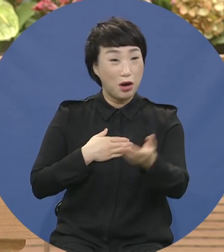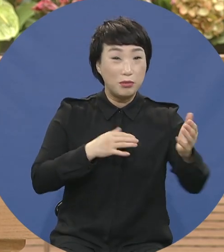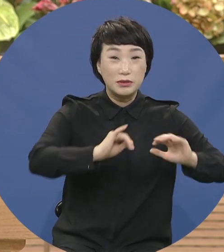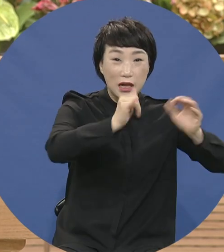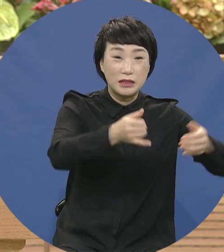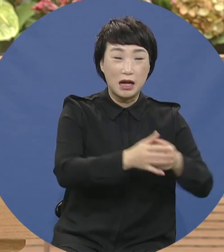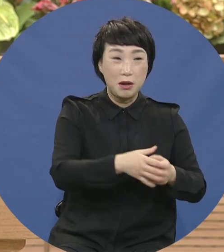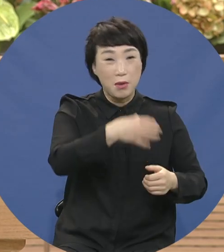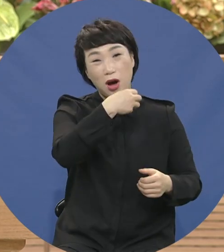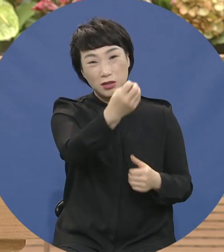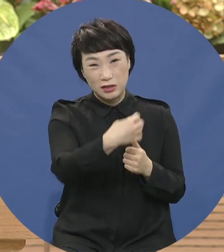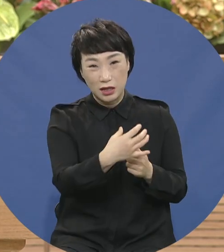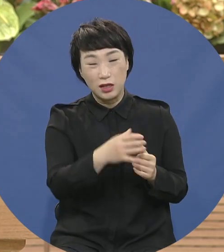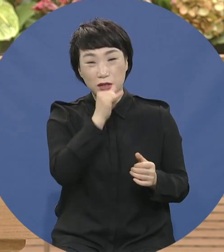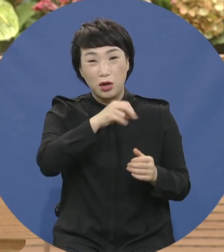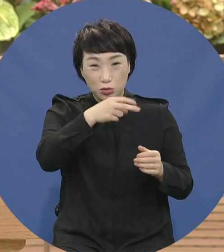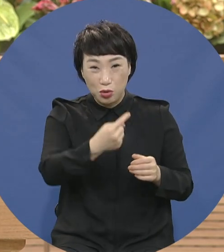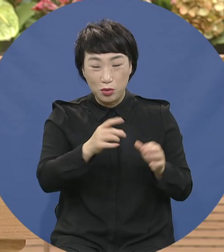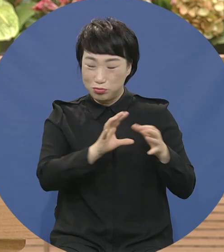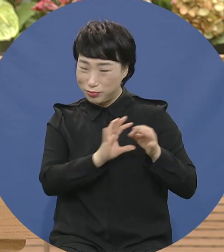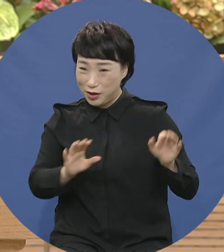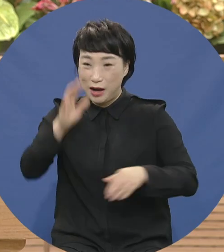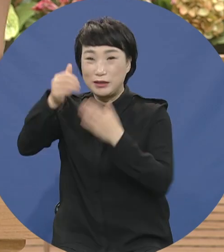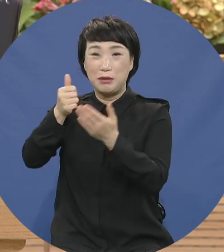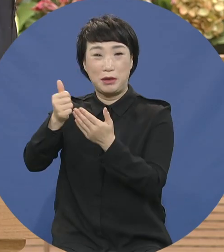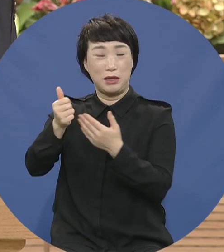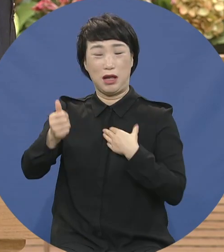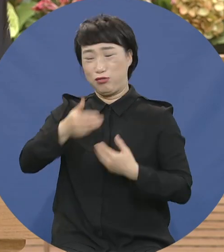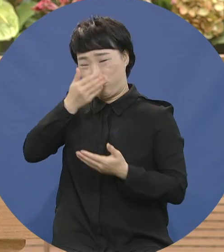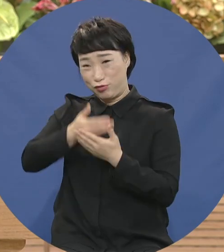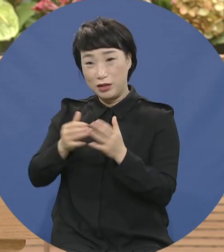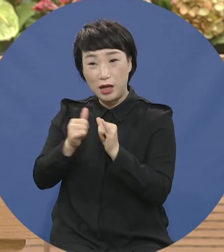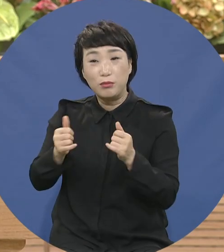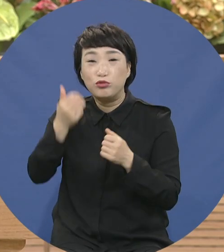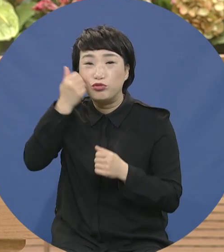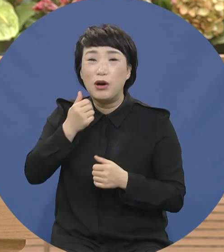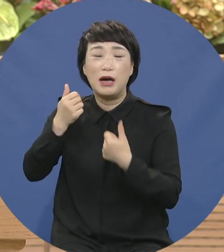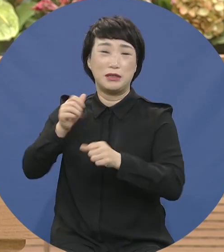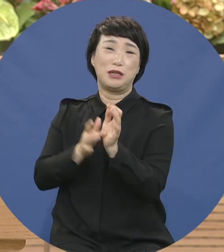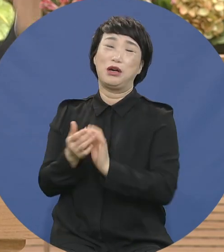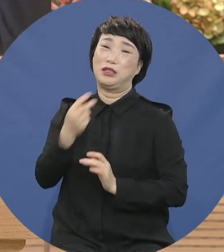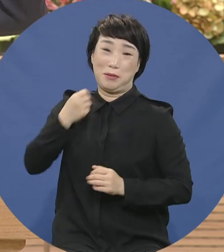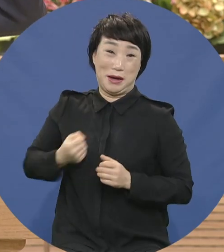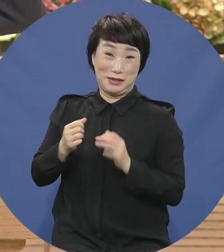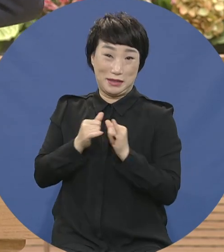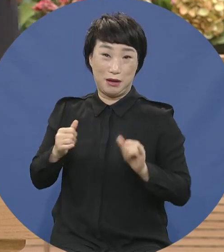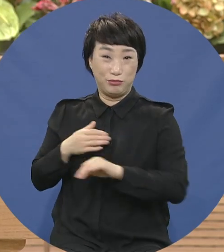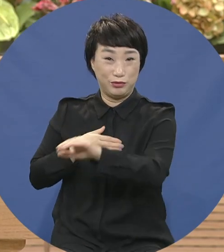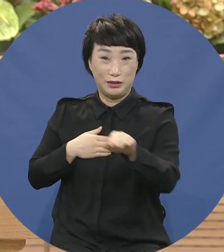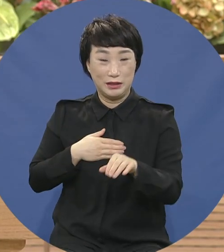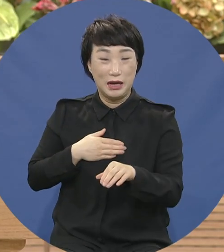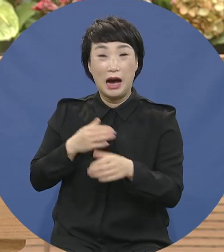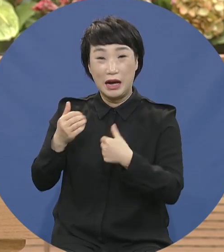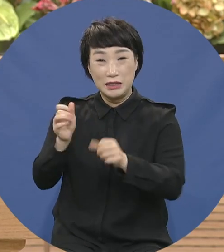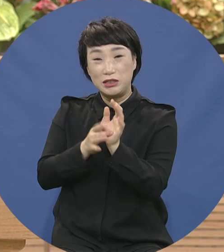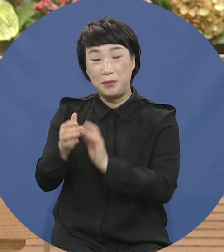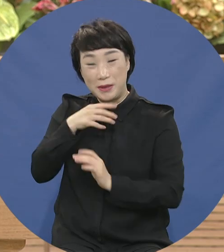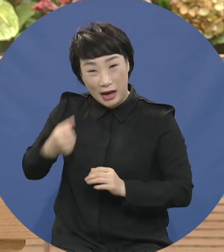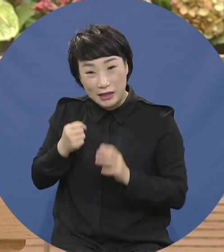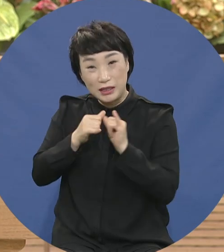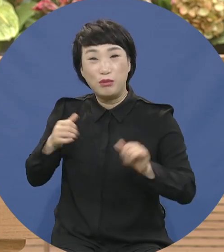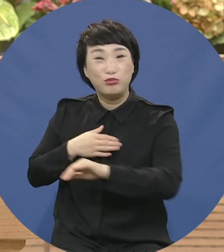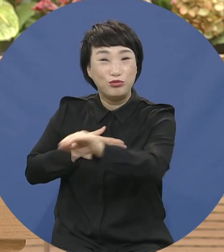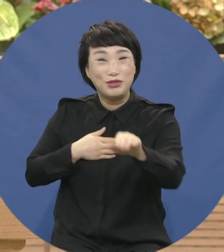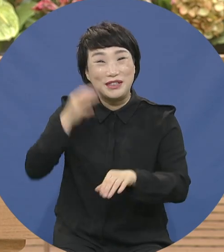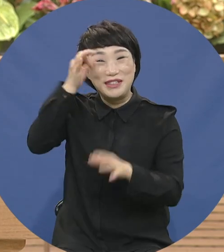세상에는 멸시선대받아도 하나님 앞에 가장 소중한 자가 아들의 생명을 가진 자요, 아들의 피를 가진 자임을